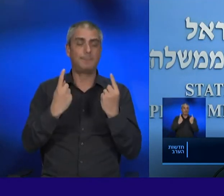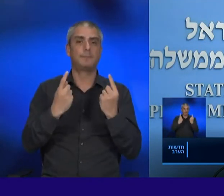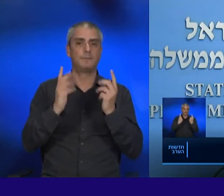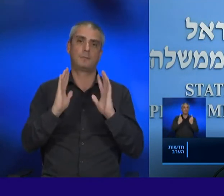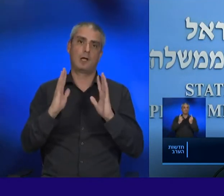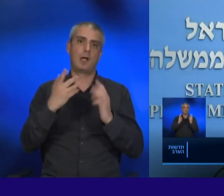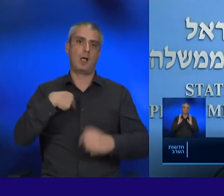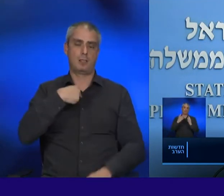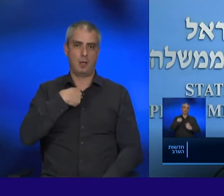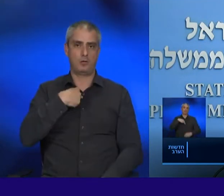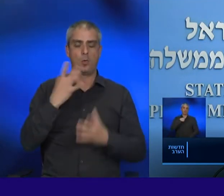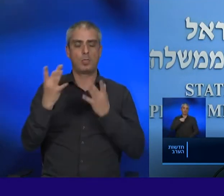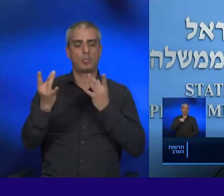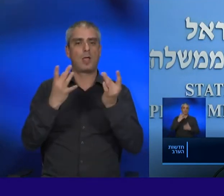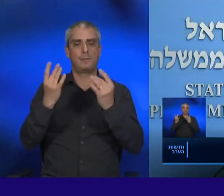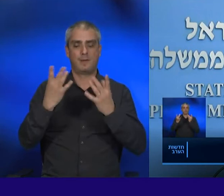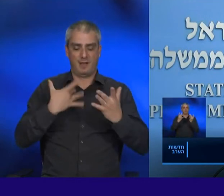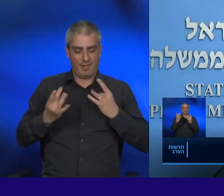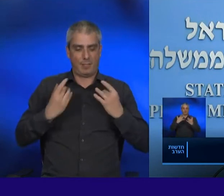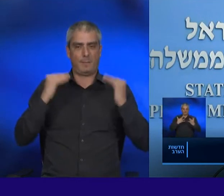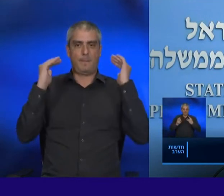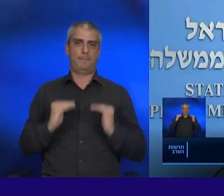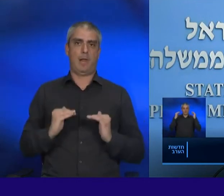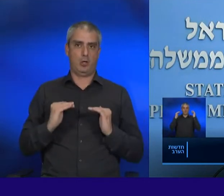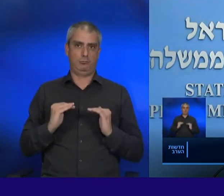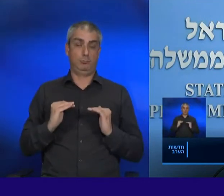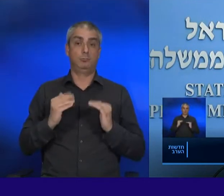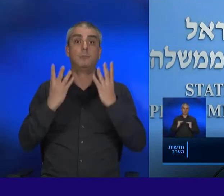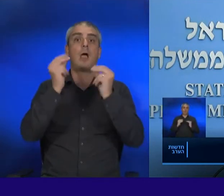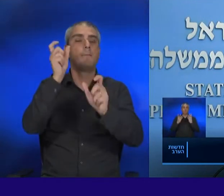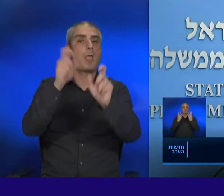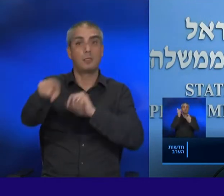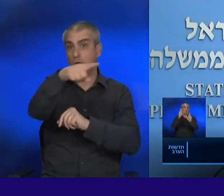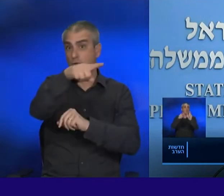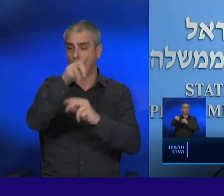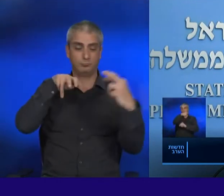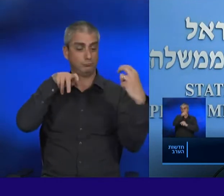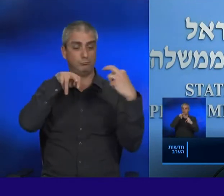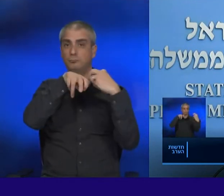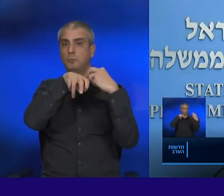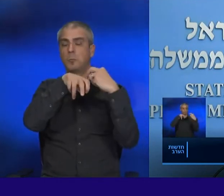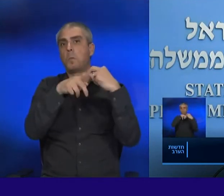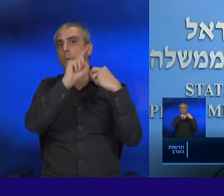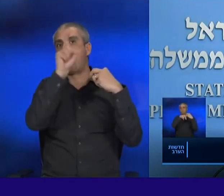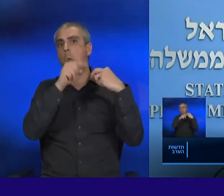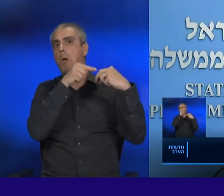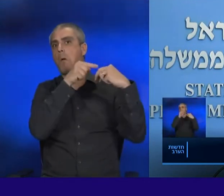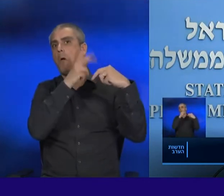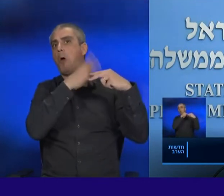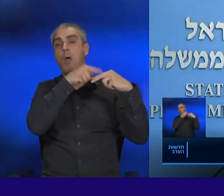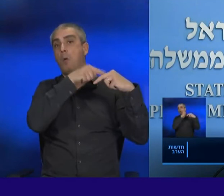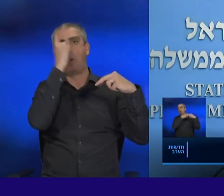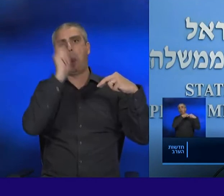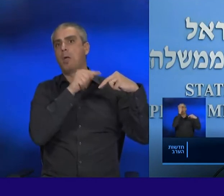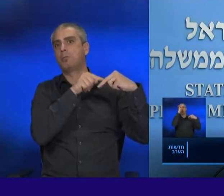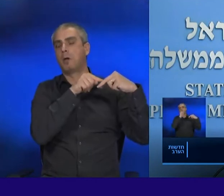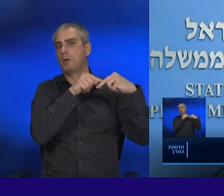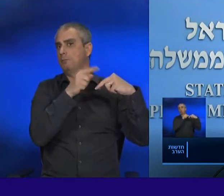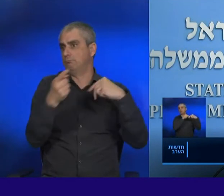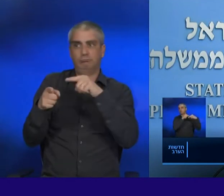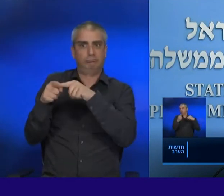ככה אנחנו נדביק ונדבק פחות. הרבה מאוד מהאנשים שאתם חולפים על פניהם, אולי חולים והם לא יודעים, ואתם